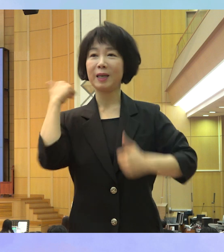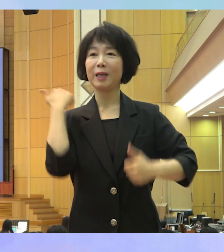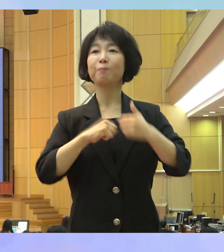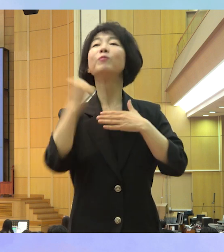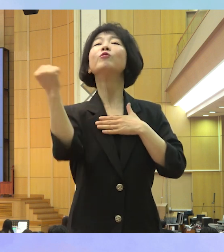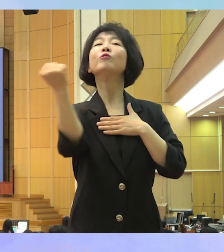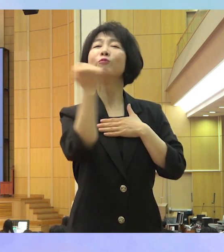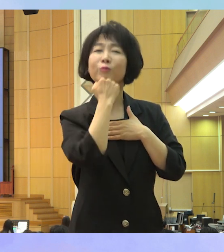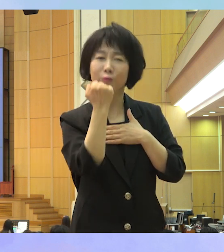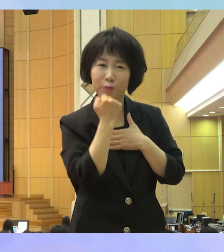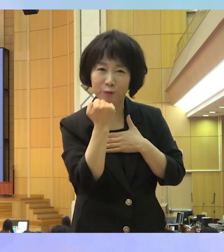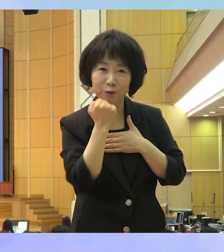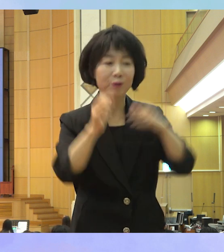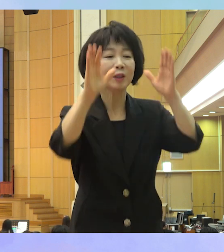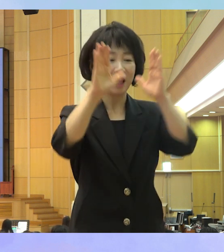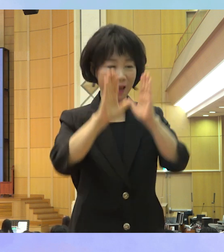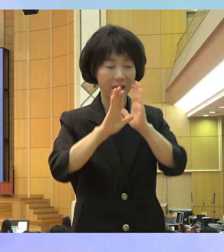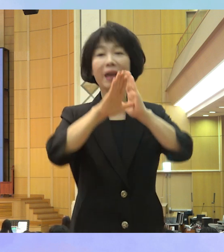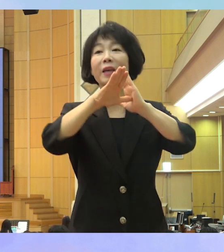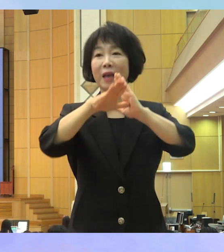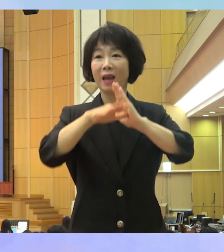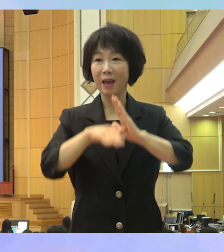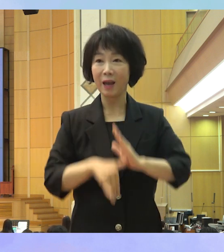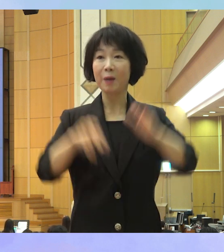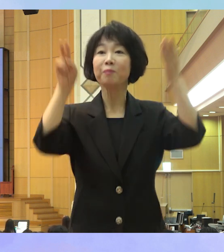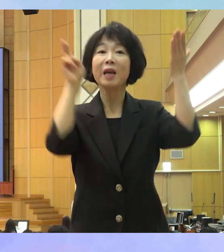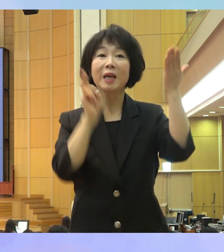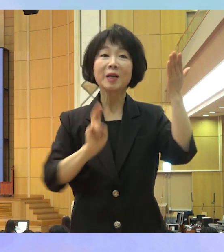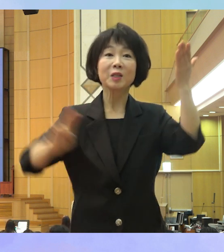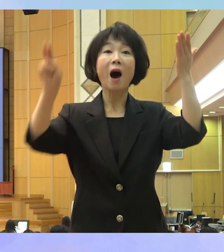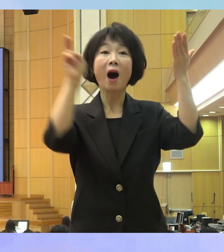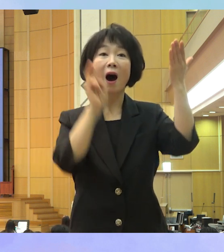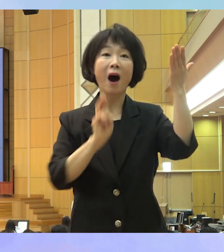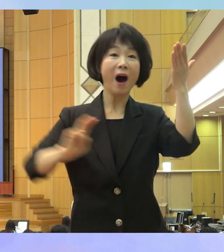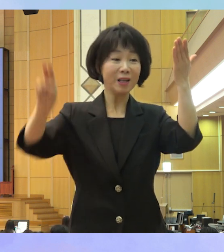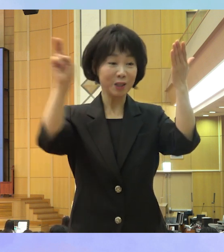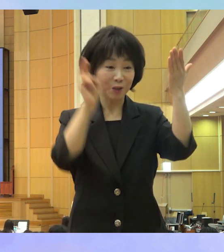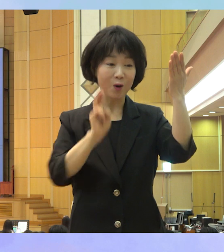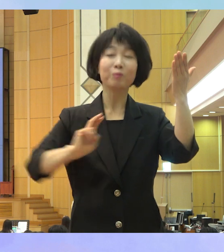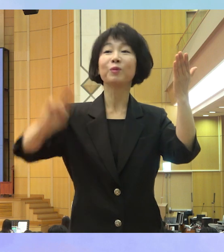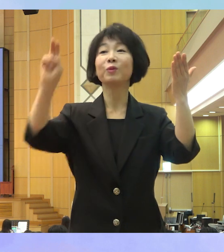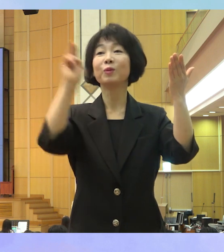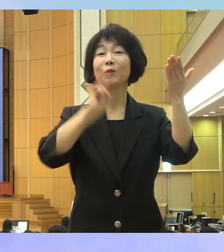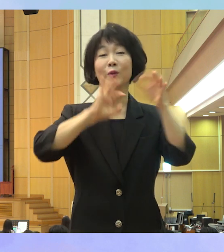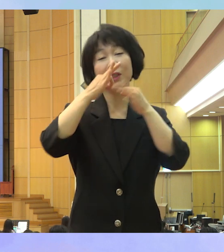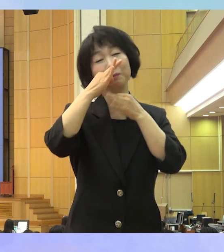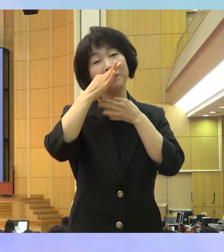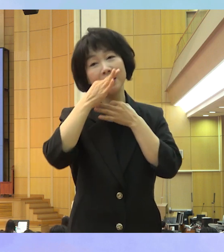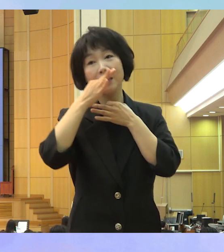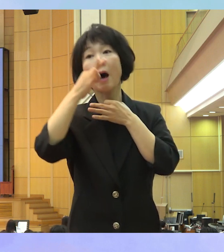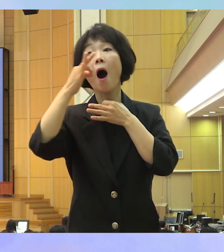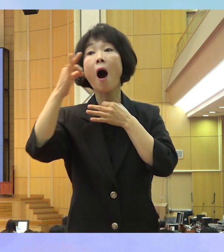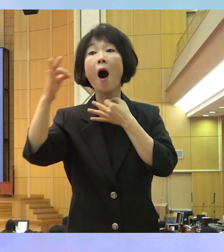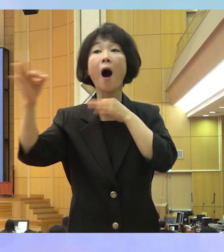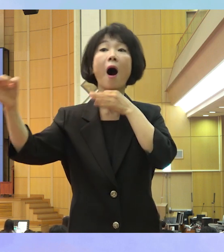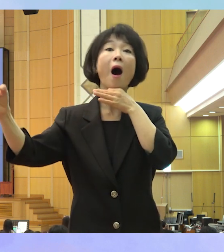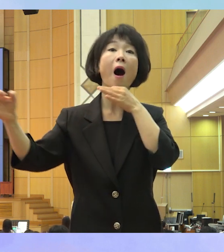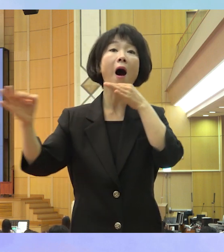내가 기뻐 웃을 때에 찬송